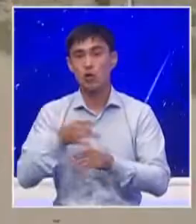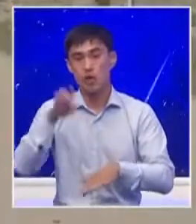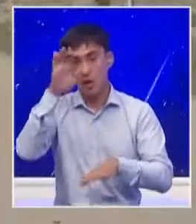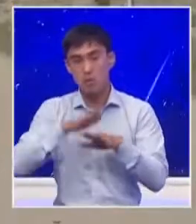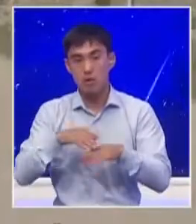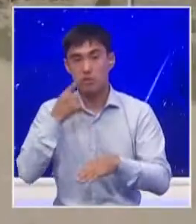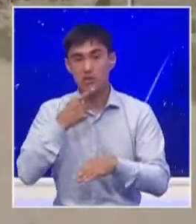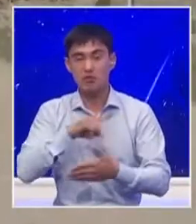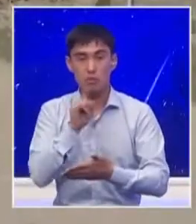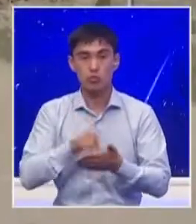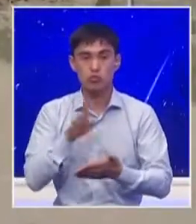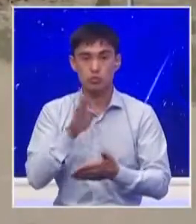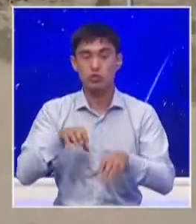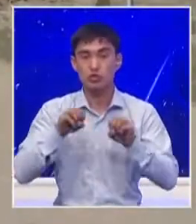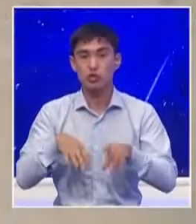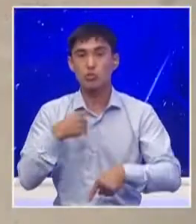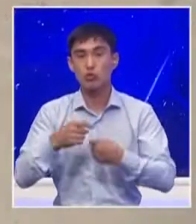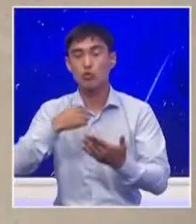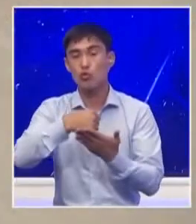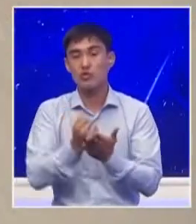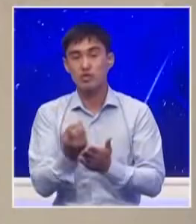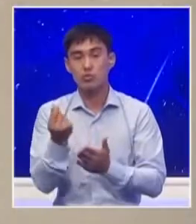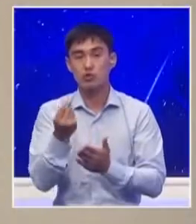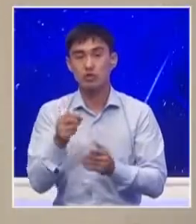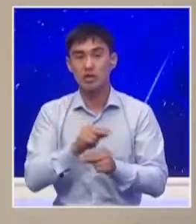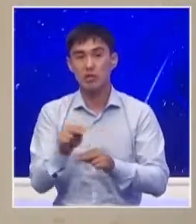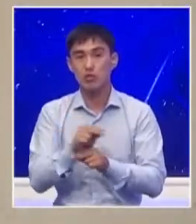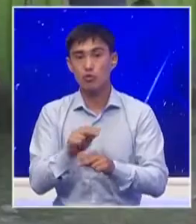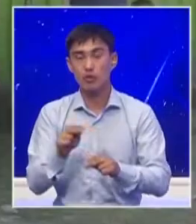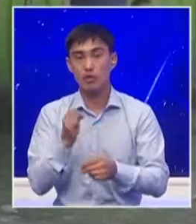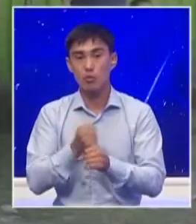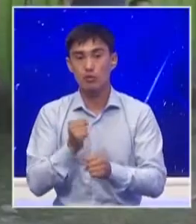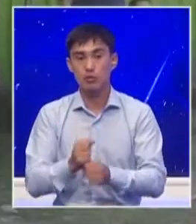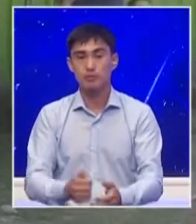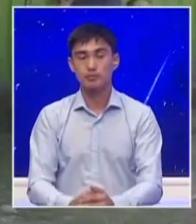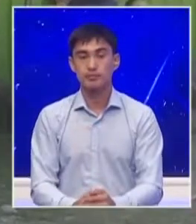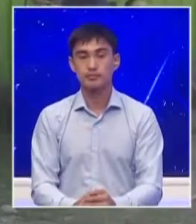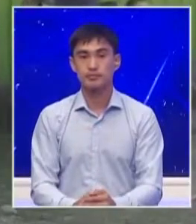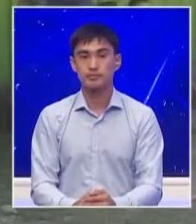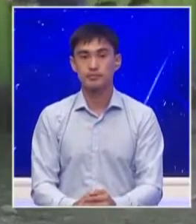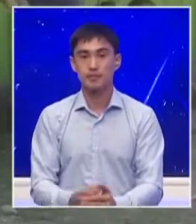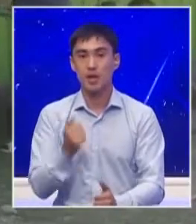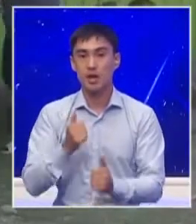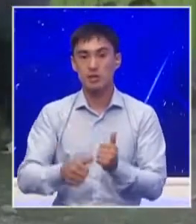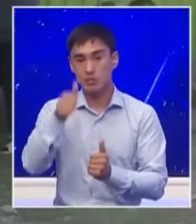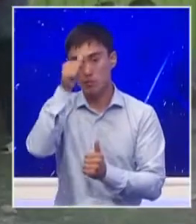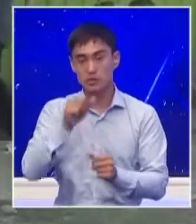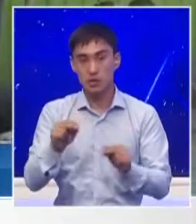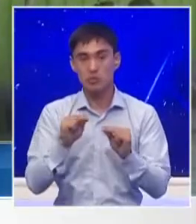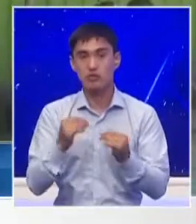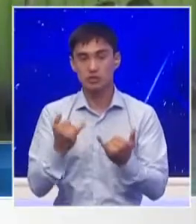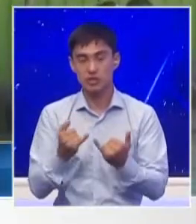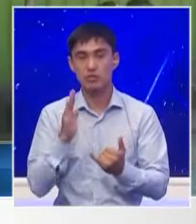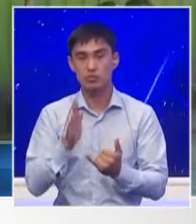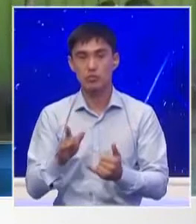ответили что вопрос будет решен лишь после утверждения бюджета на ремонтные работы каждый месяц они обещали что вот сейчас сейчас